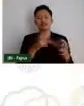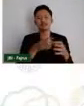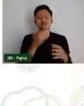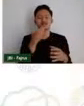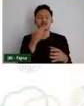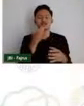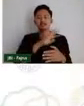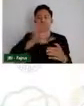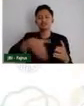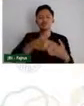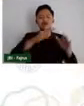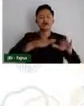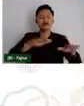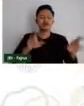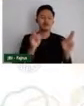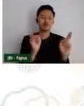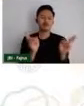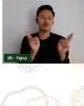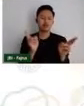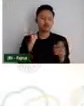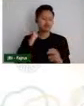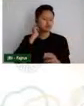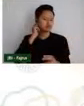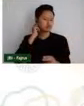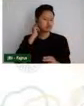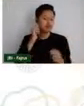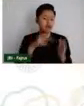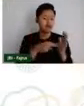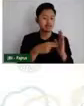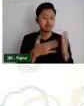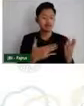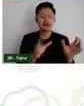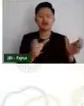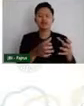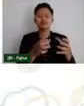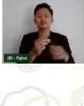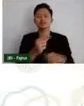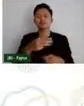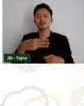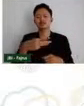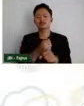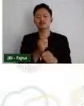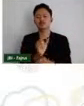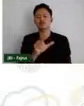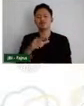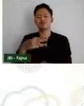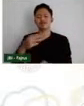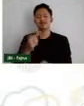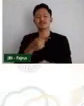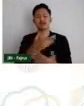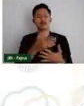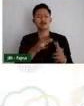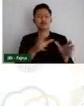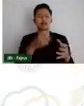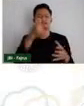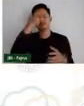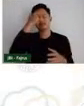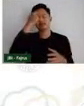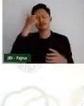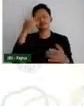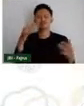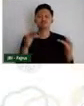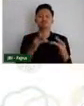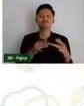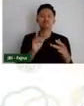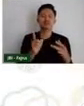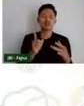normal. Hal ini menunjukkan bahwa kelas reguler merupakan tempat belajar yang relevan dan terbuka bagi anak berkelainan,